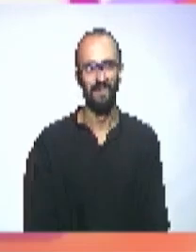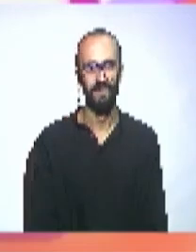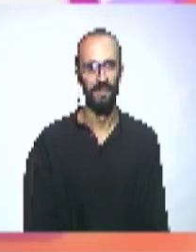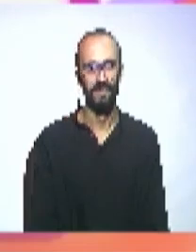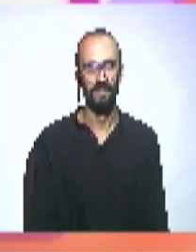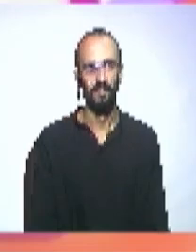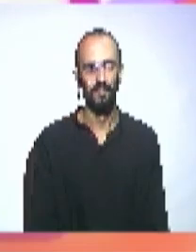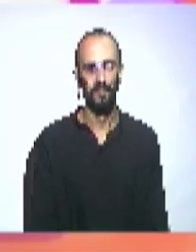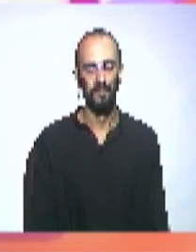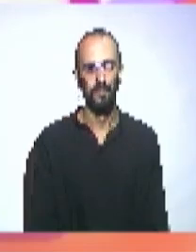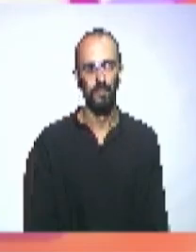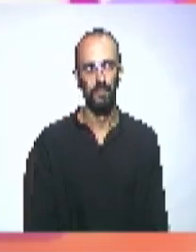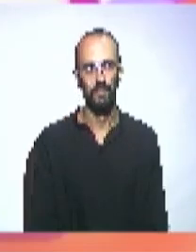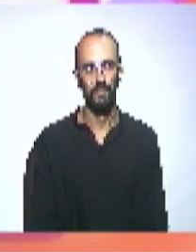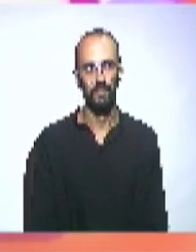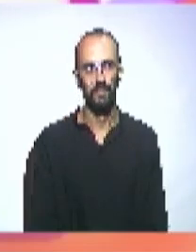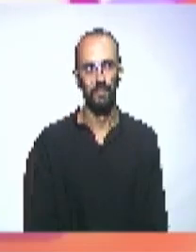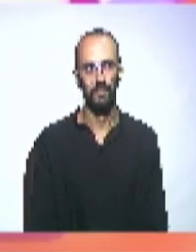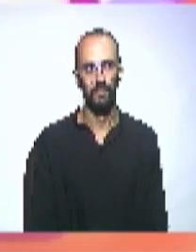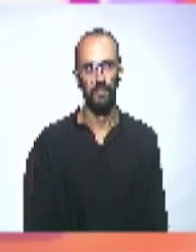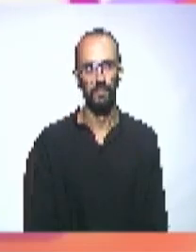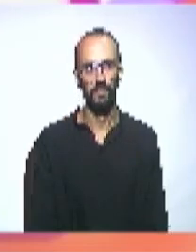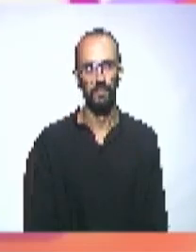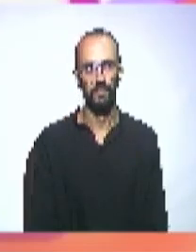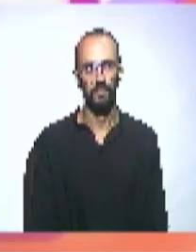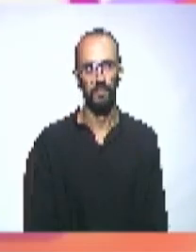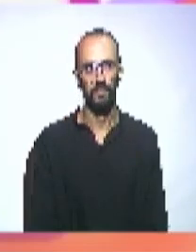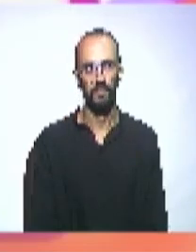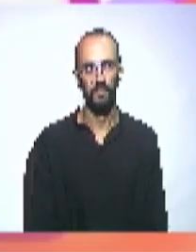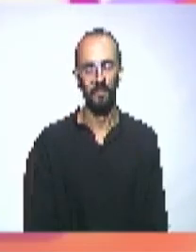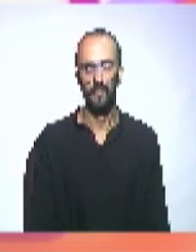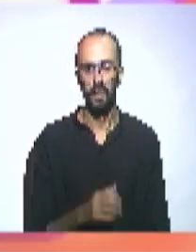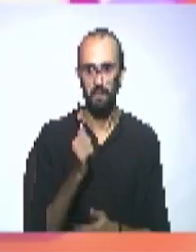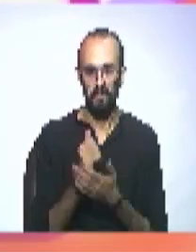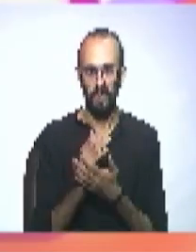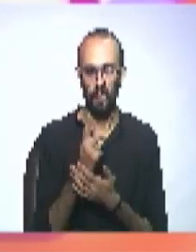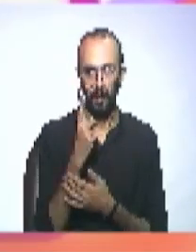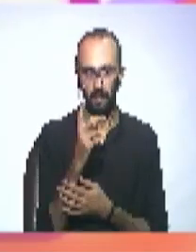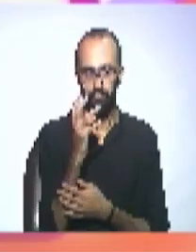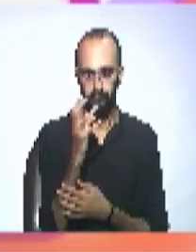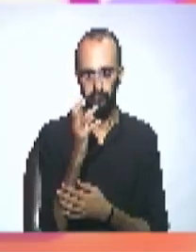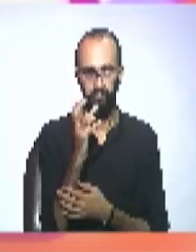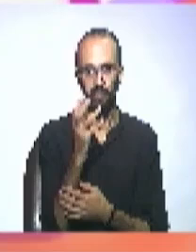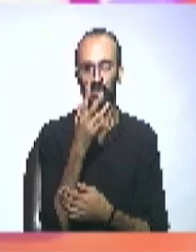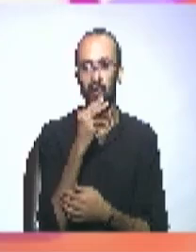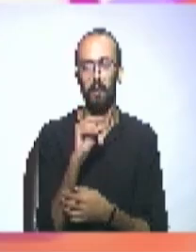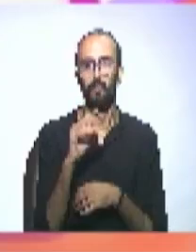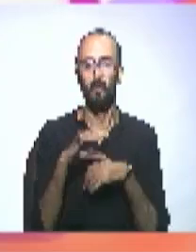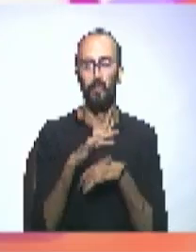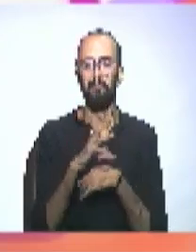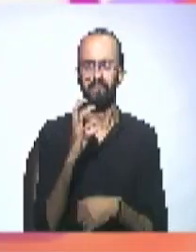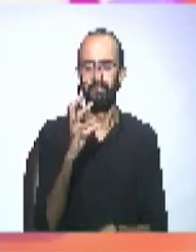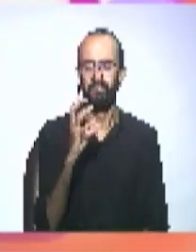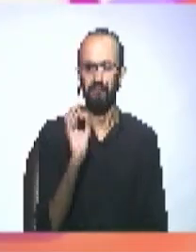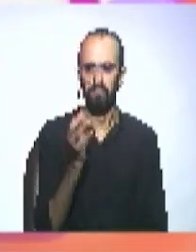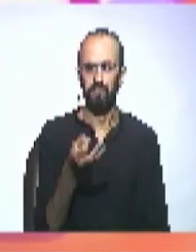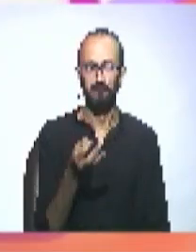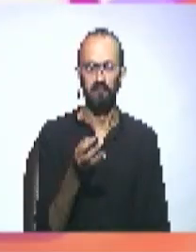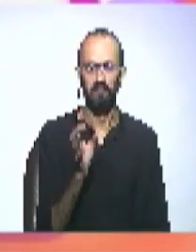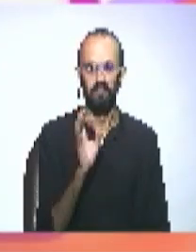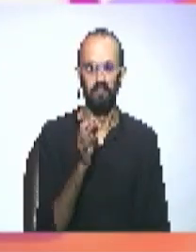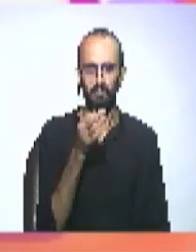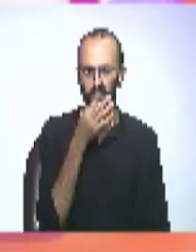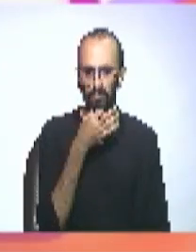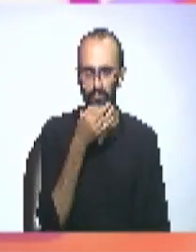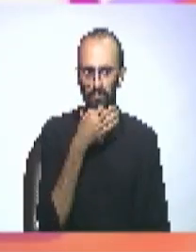خلاص. معانا بصله واحده قد البرتقانه كده، دول يعتبر